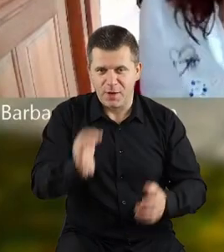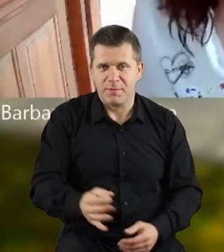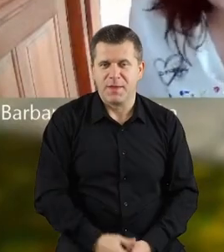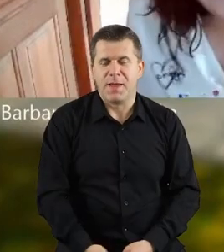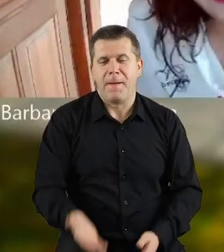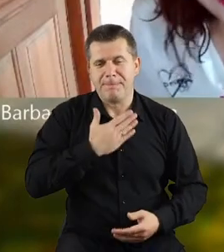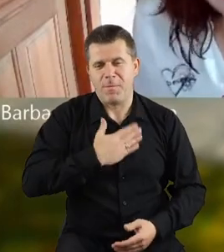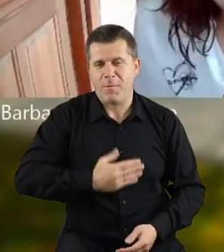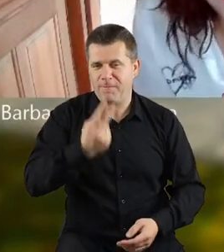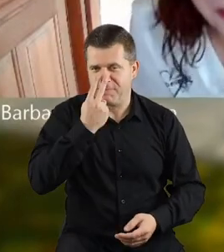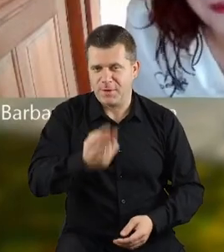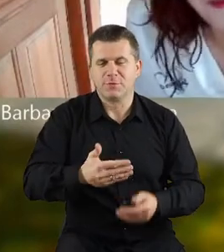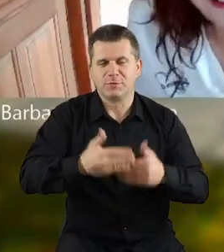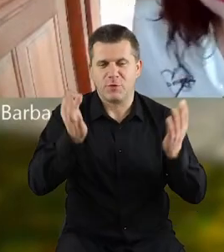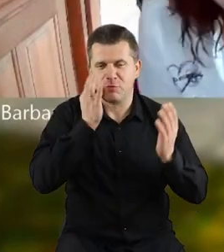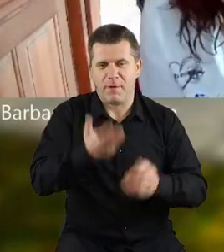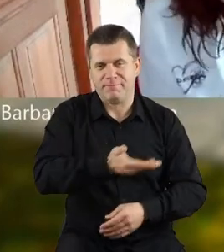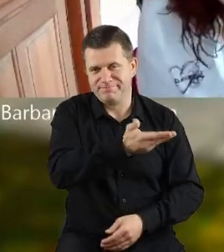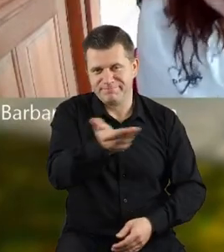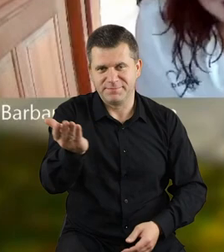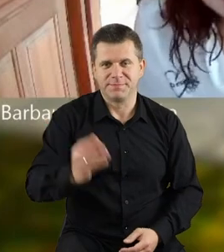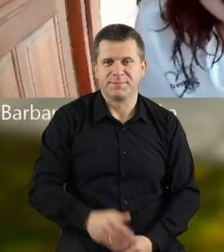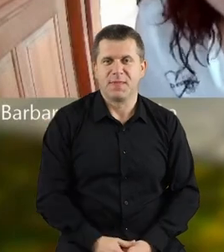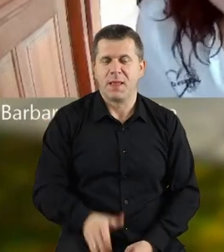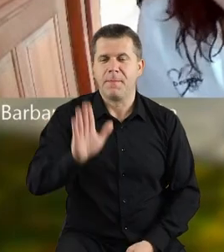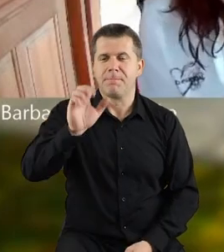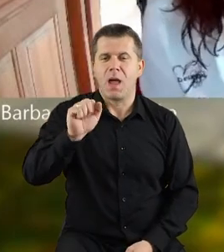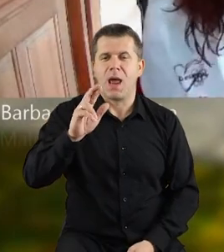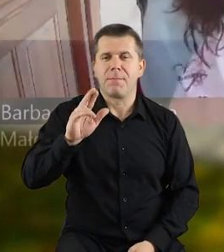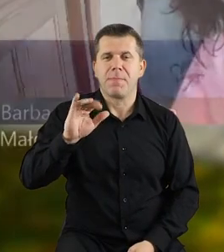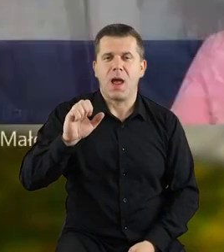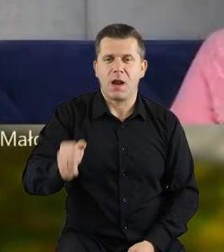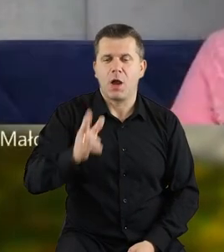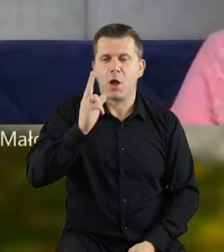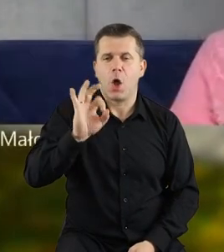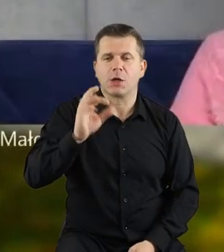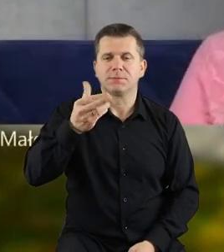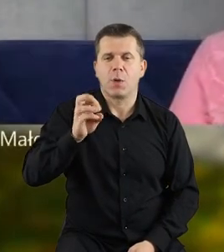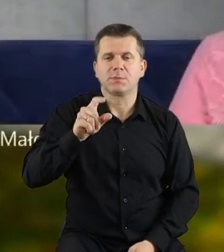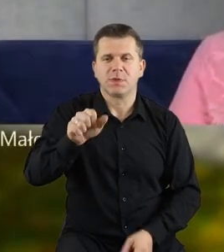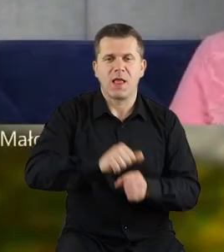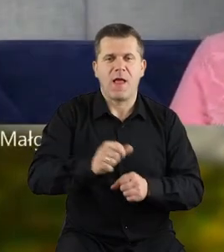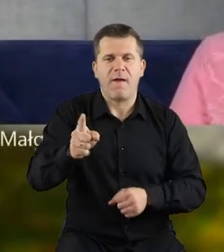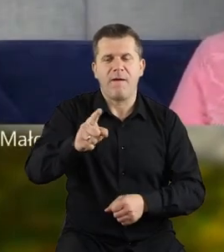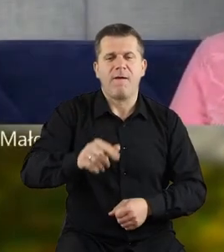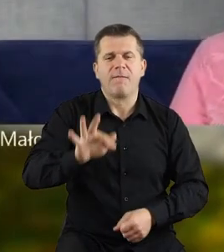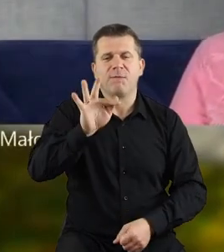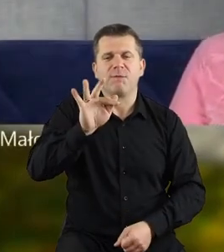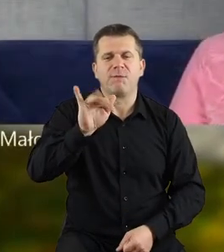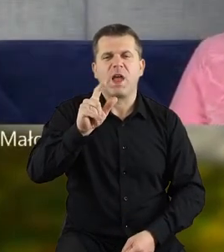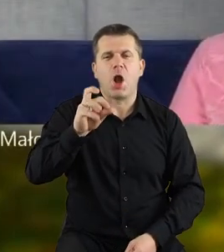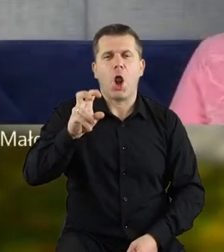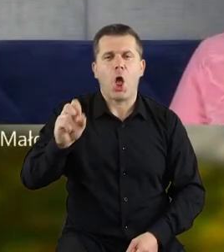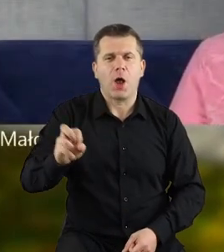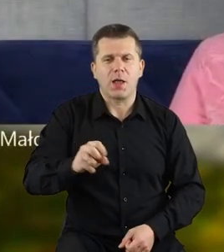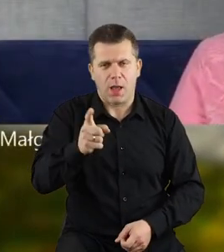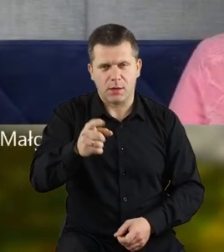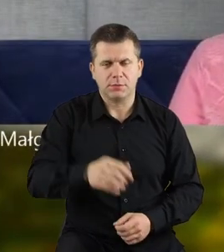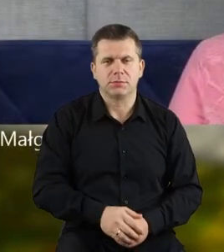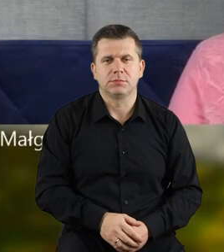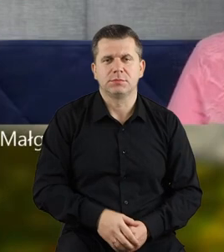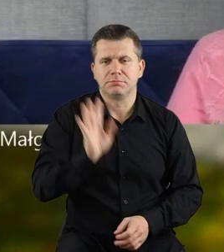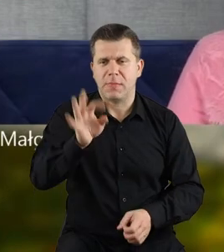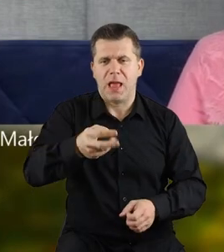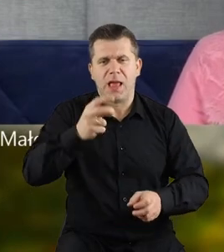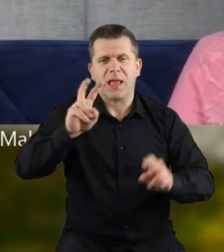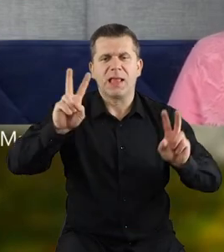Małgosiu. Miło Ciebie widzieć. Dzień dobry Państwu. Barbara Kosmowska jest filolożką, literaturoznawczynią z tytułem